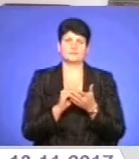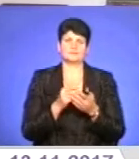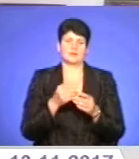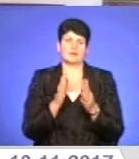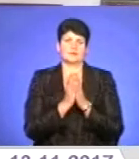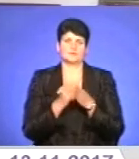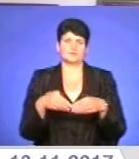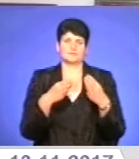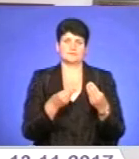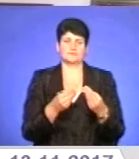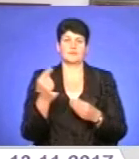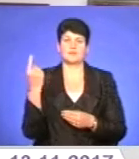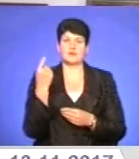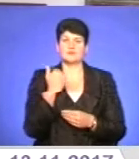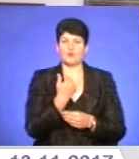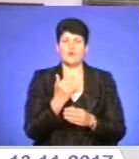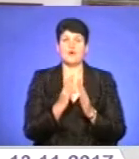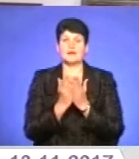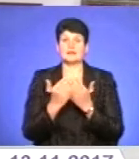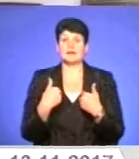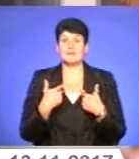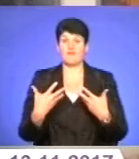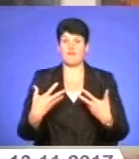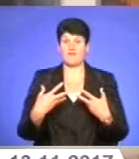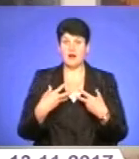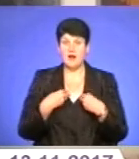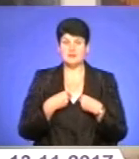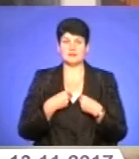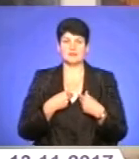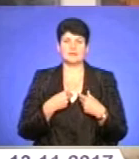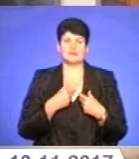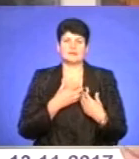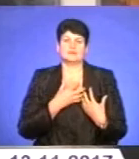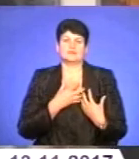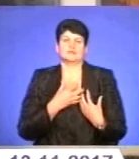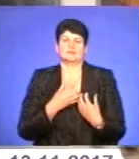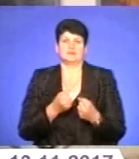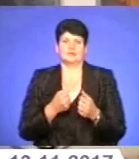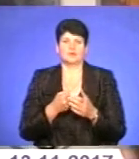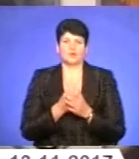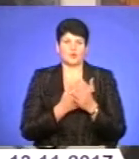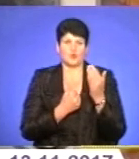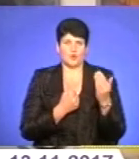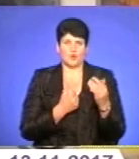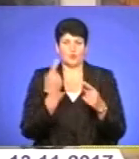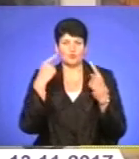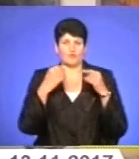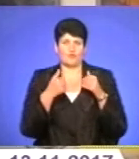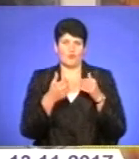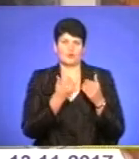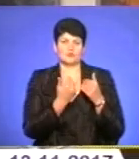збірку сонетів. Перша його картина, яка мене вразила і прихилила мене до нього, до його